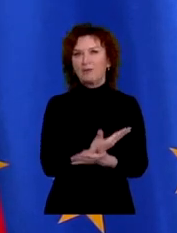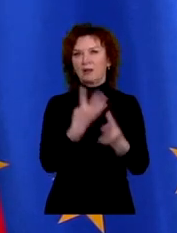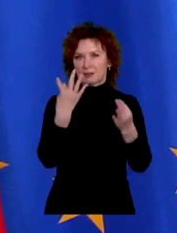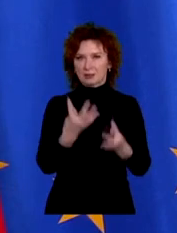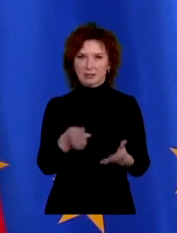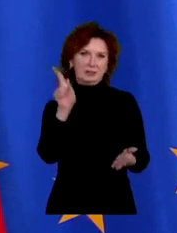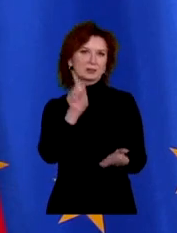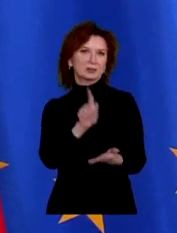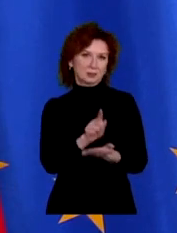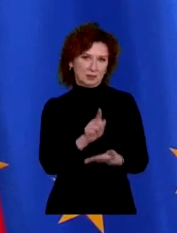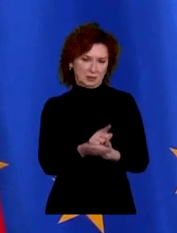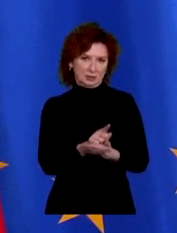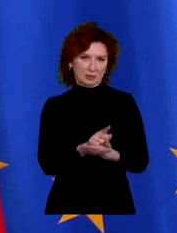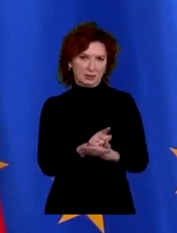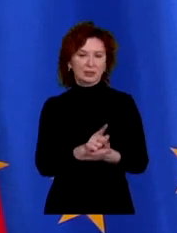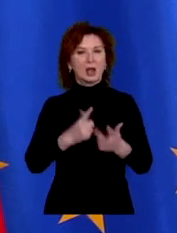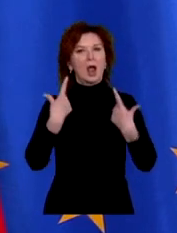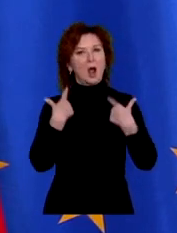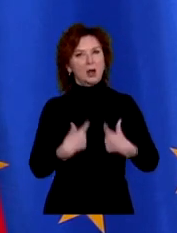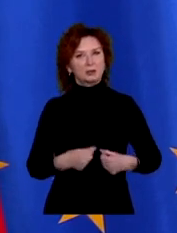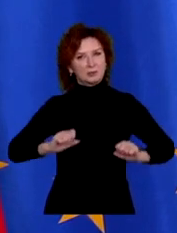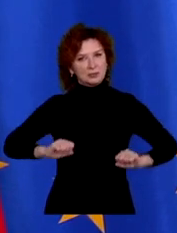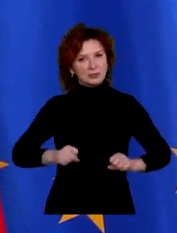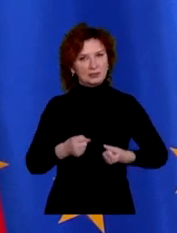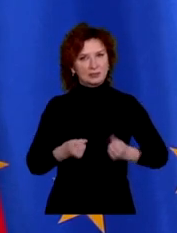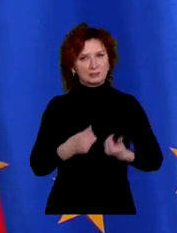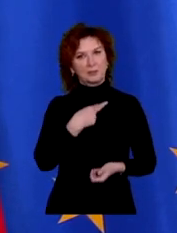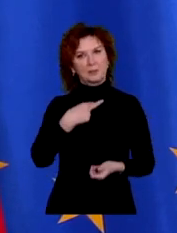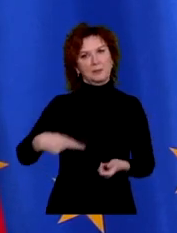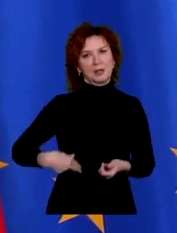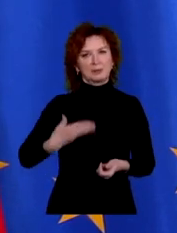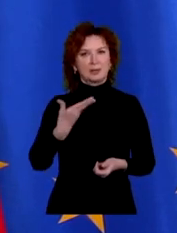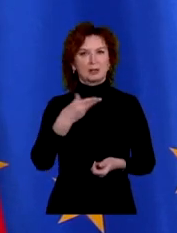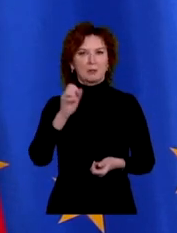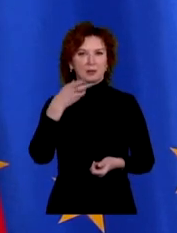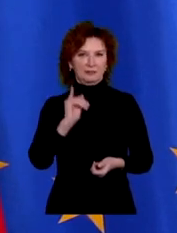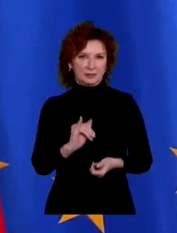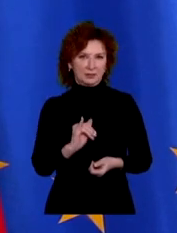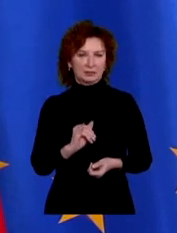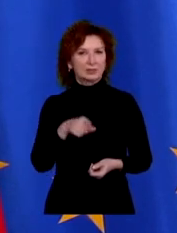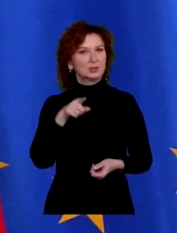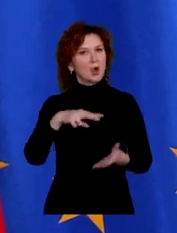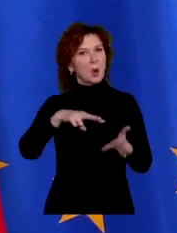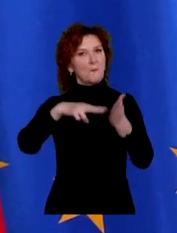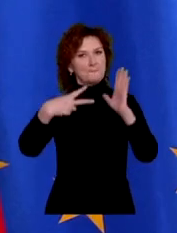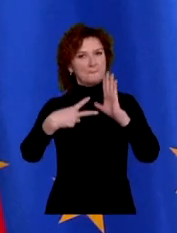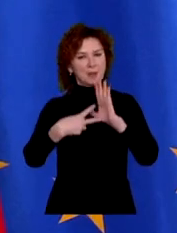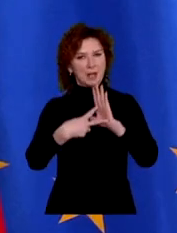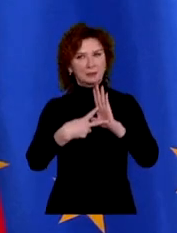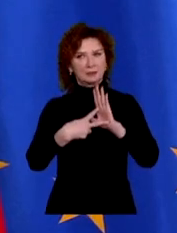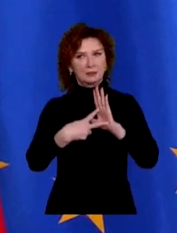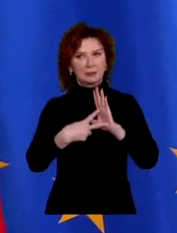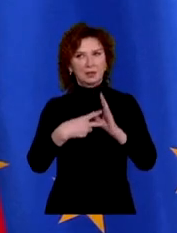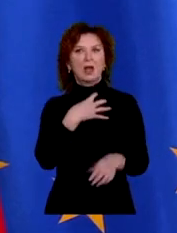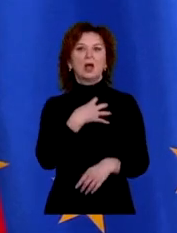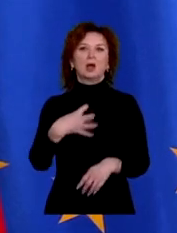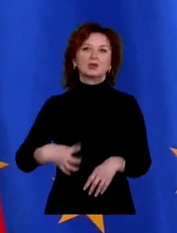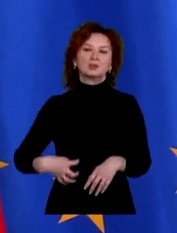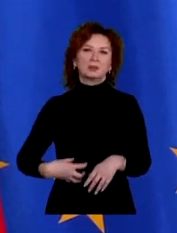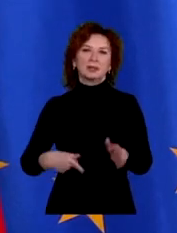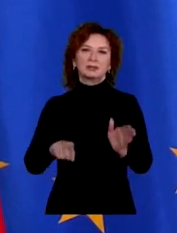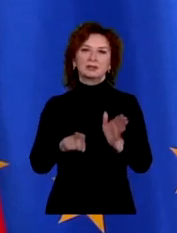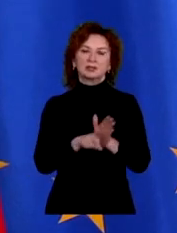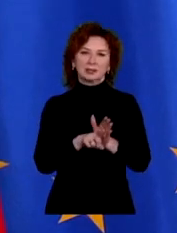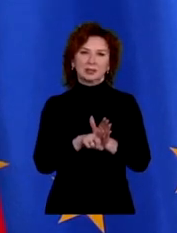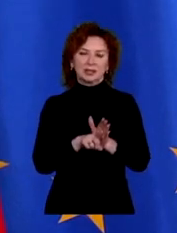polskiej prezydencji i osobistego zaangażowania pana premiera Mateusza Morawieckiego. To plan gospodarczy dla